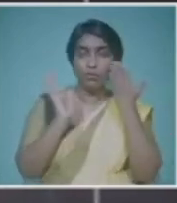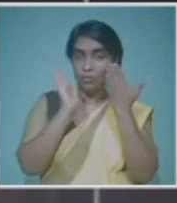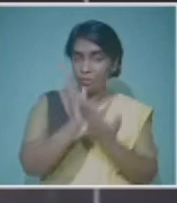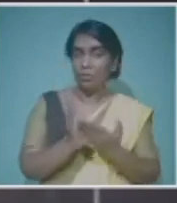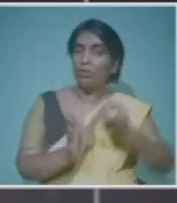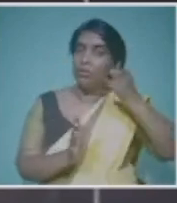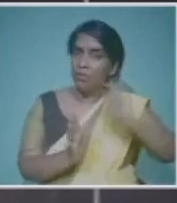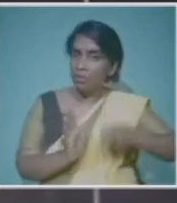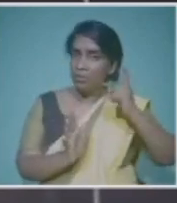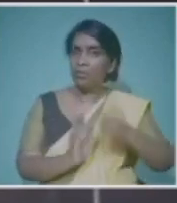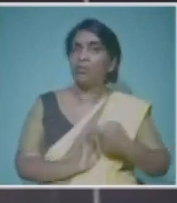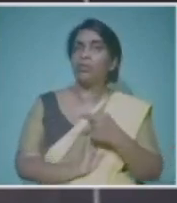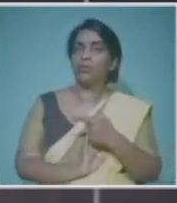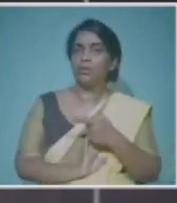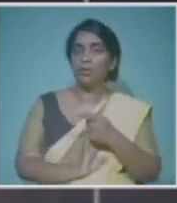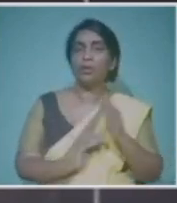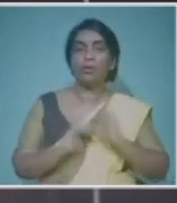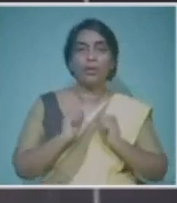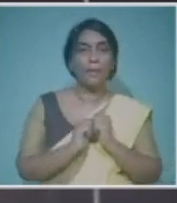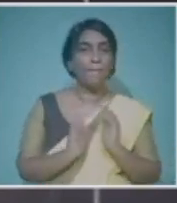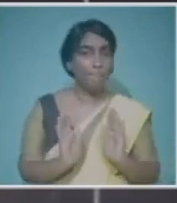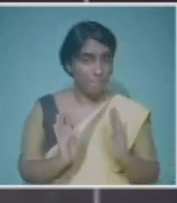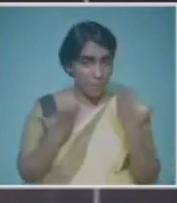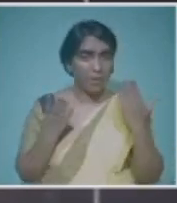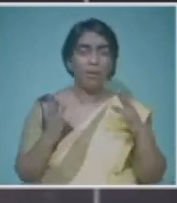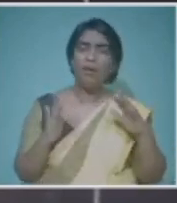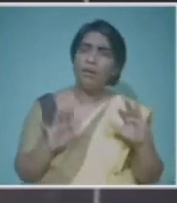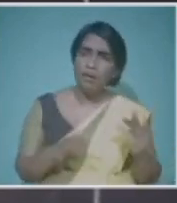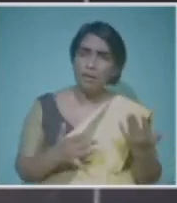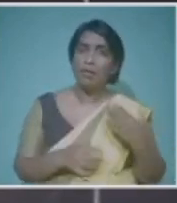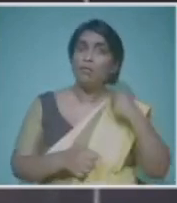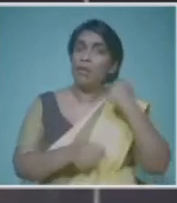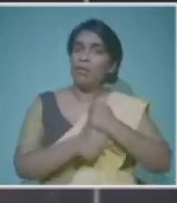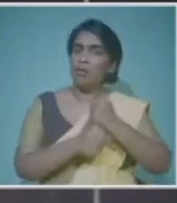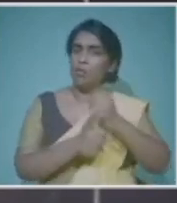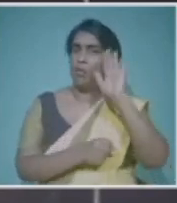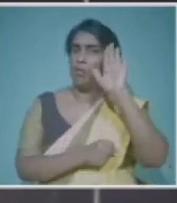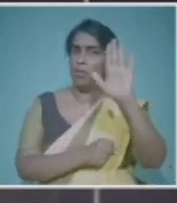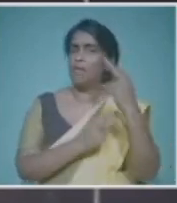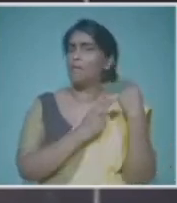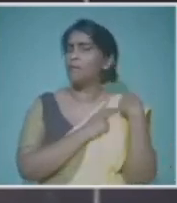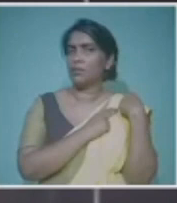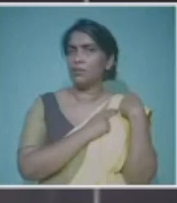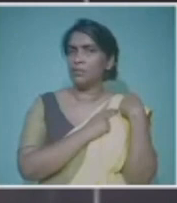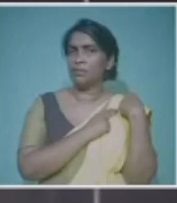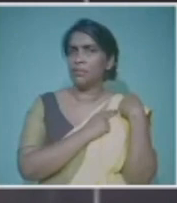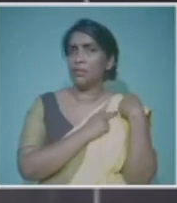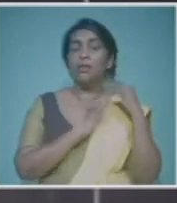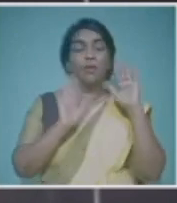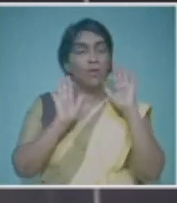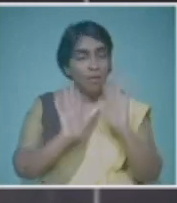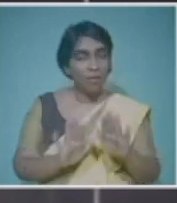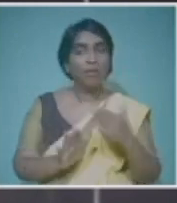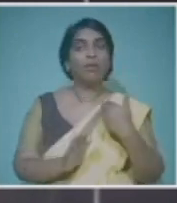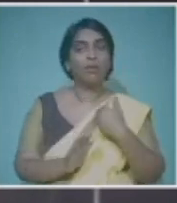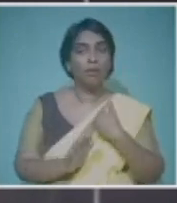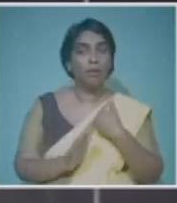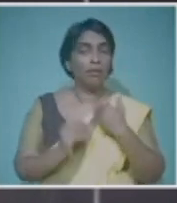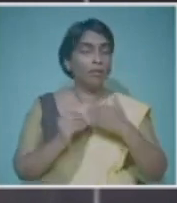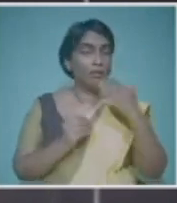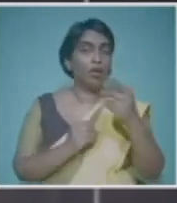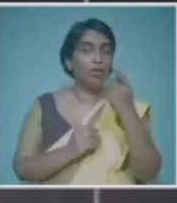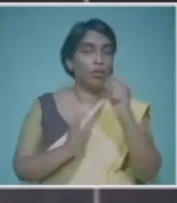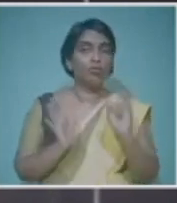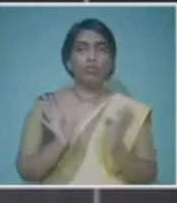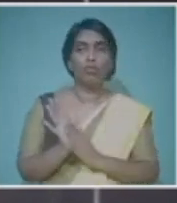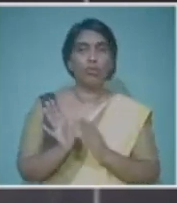නිර්දේශ ක්‍රියාත්මක කරවාද නැද්ද කියන එක රජයේ වගකීමක්. නමුත් අපි මෙයින් පස්සේ මුදල්